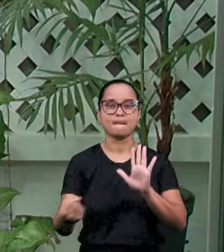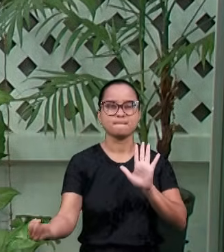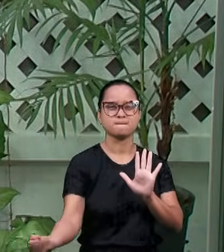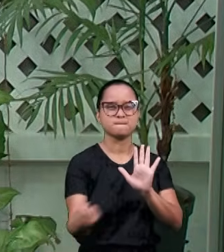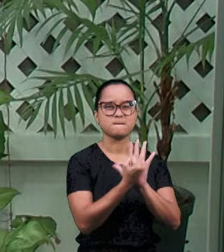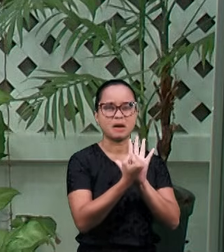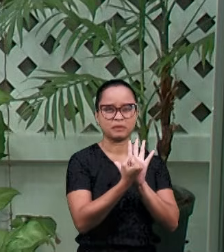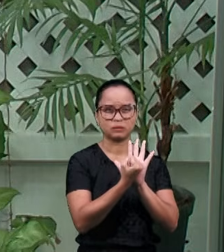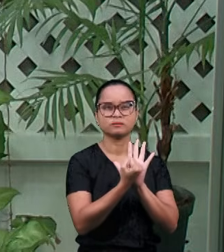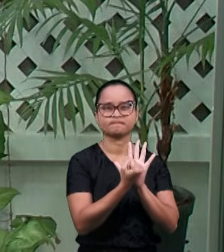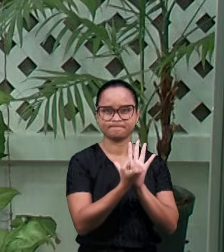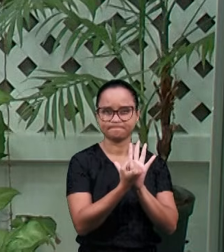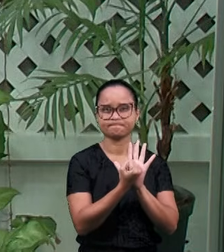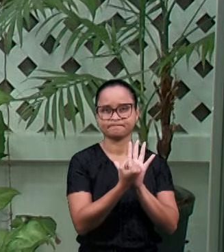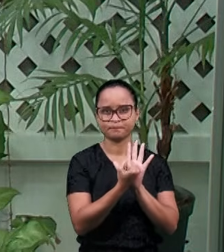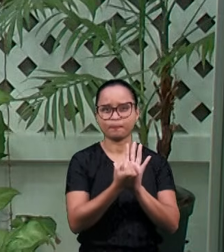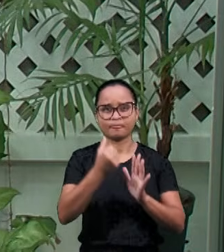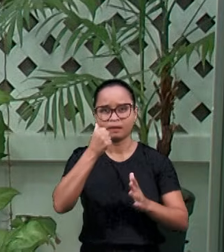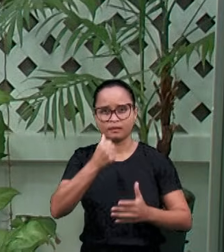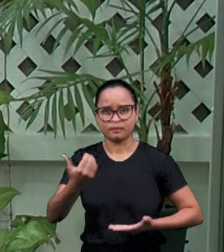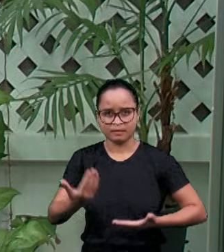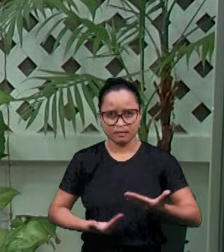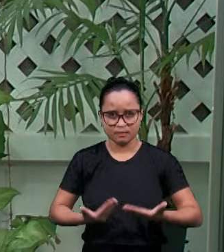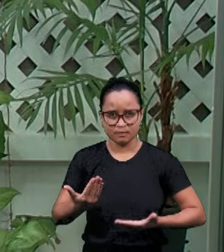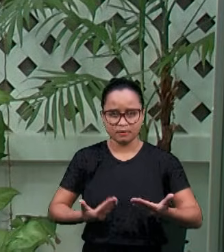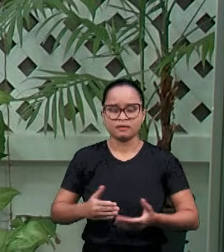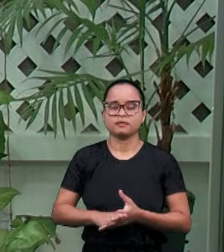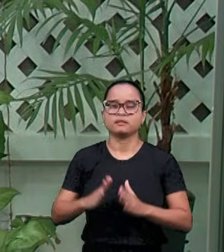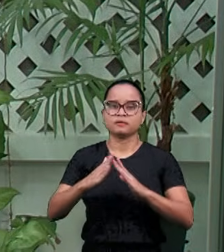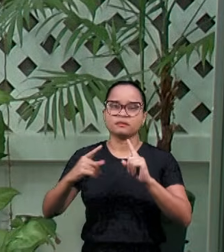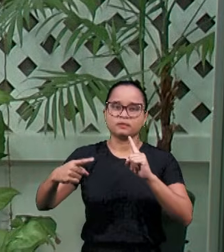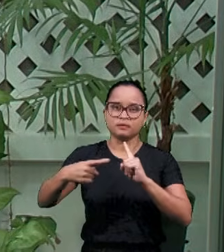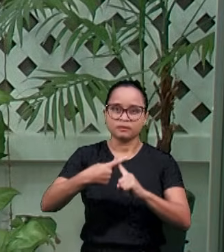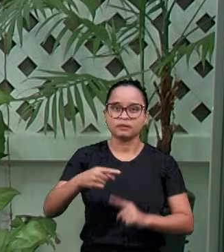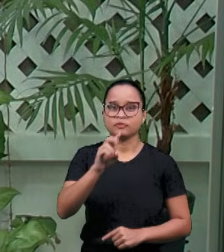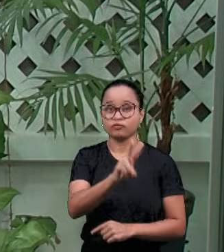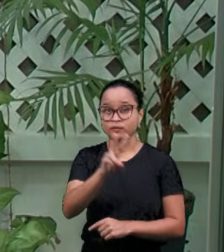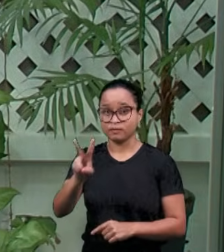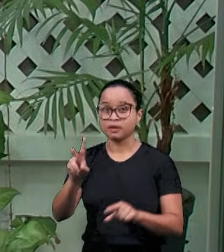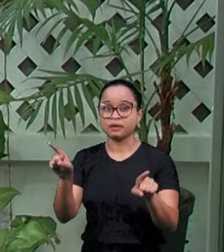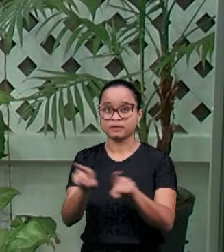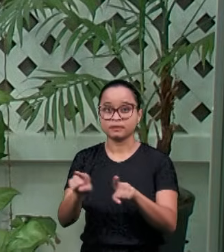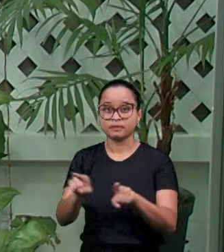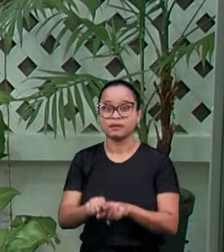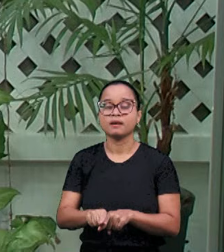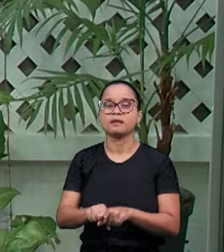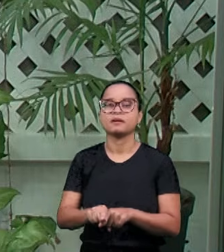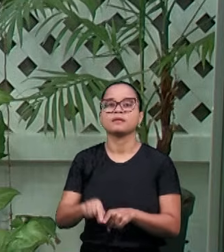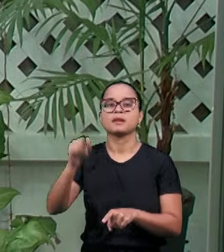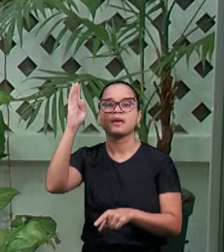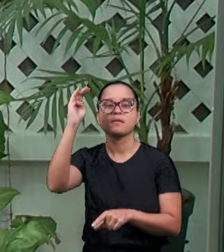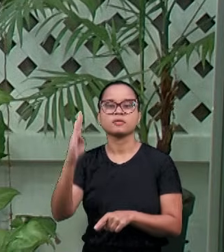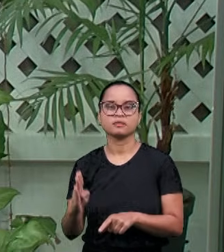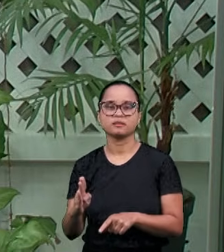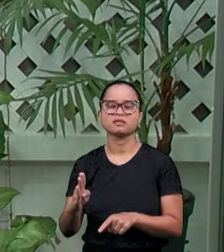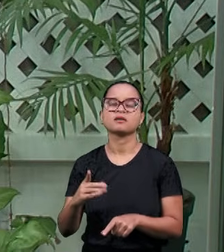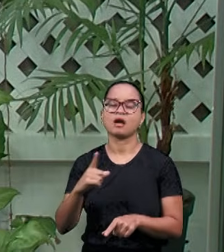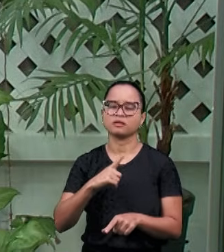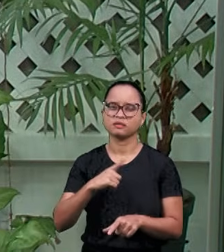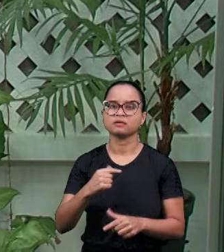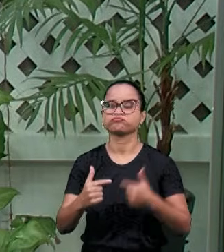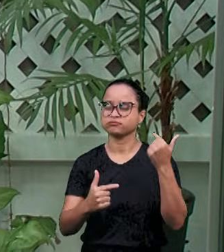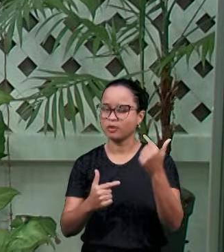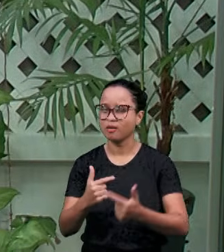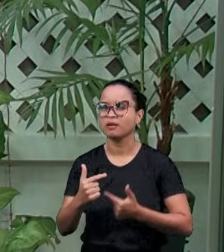la vie des sœurs de l'église de Vila Velha et du Brésil. Odete, quelqu'un